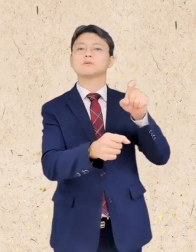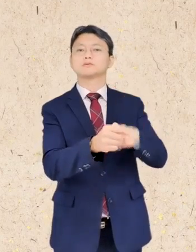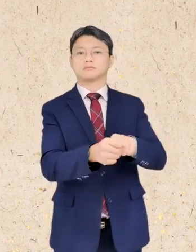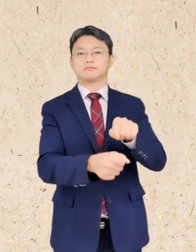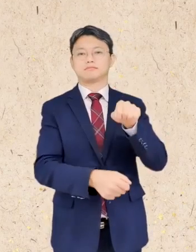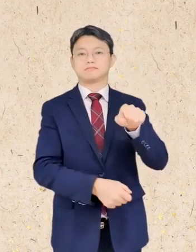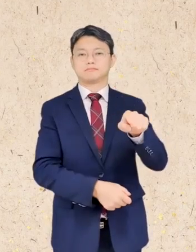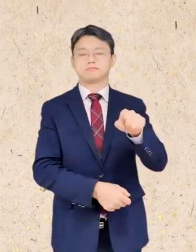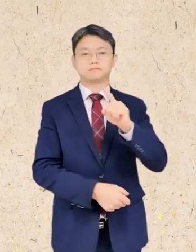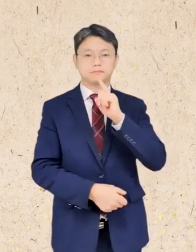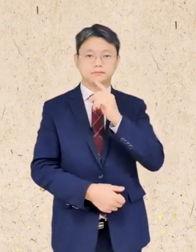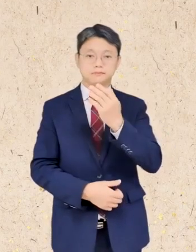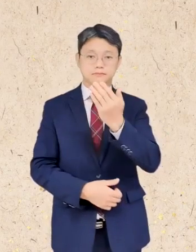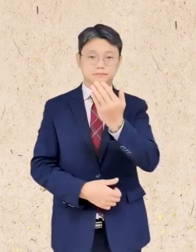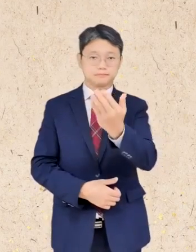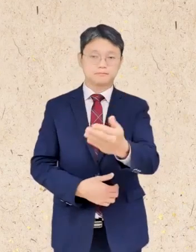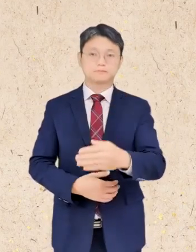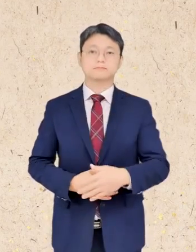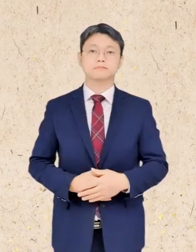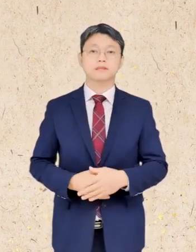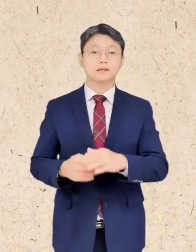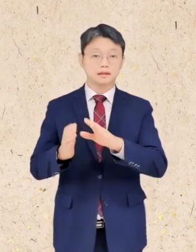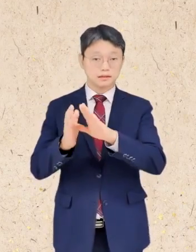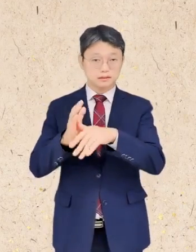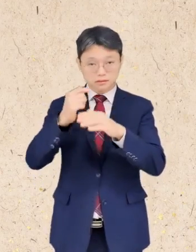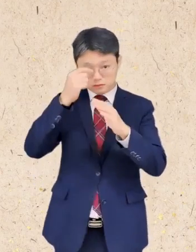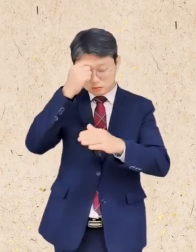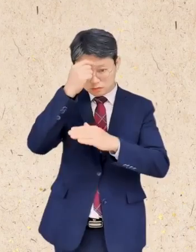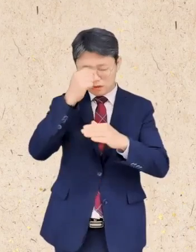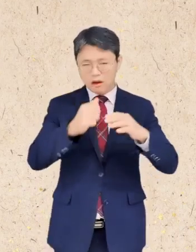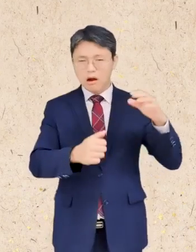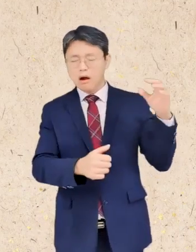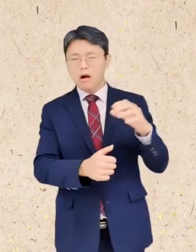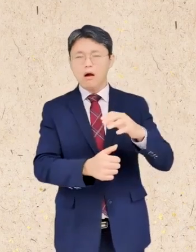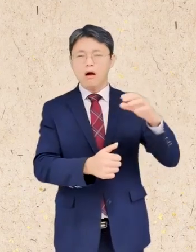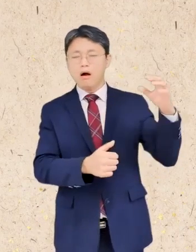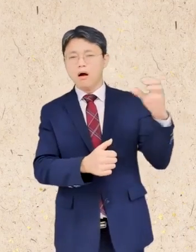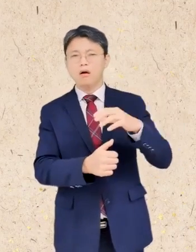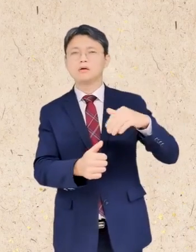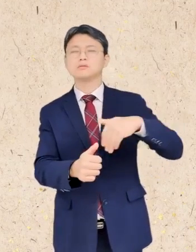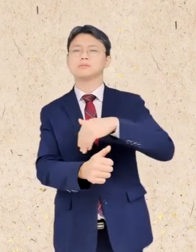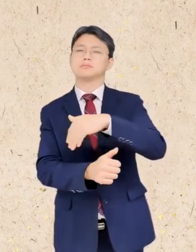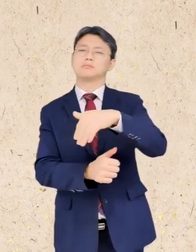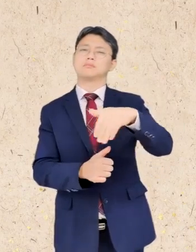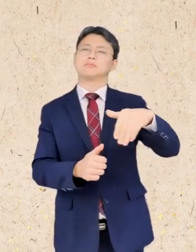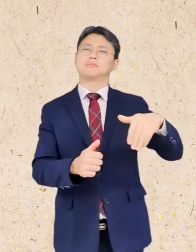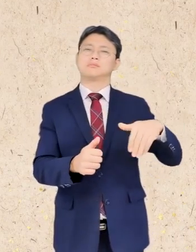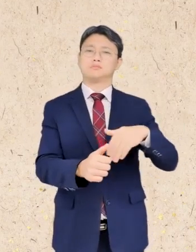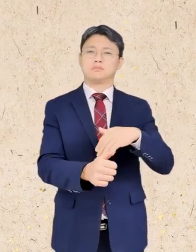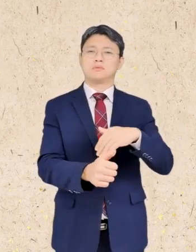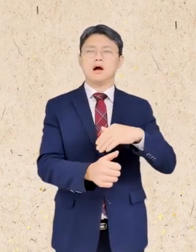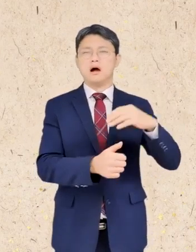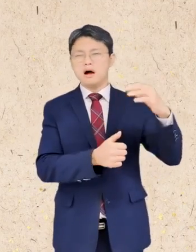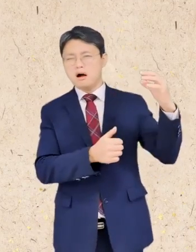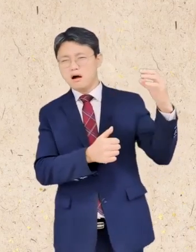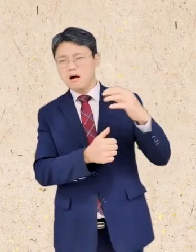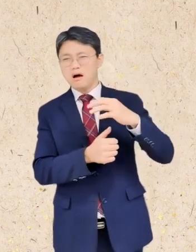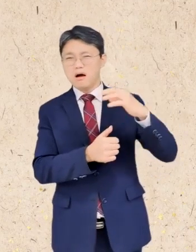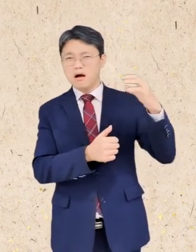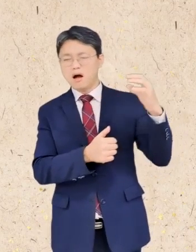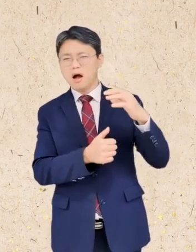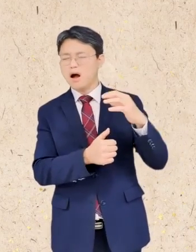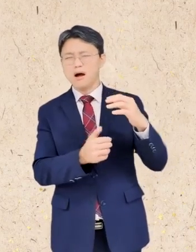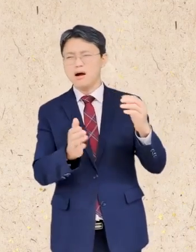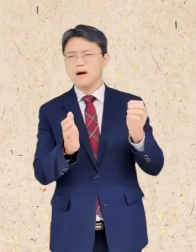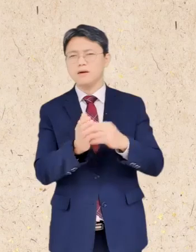목적이었다라고 여러분들에게 말씀드릴 수 있겠습니다. 당시 데살로니가 성도들은 엄청난 박해 가운데 직면해 있었어요. 그래서